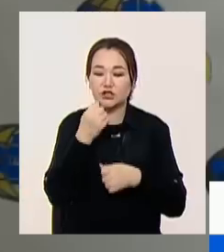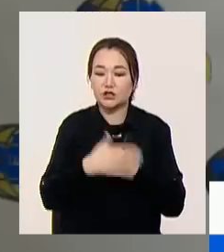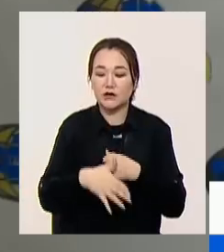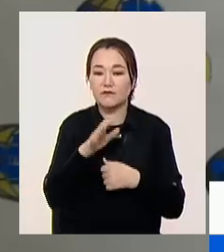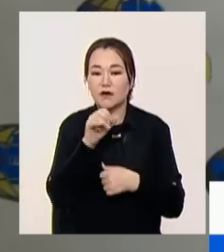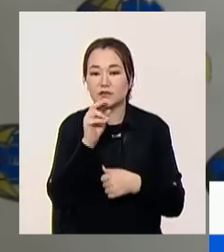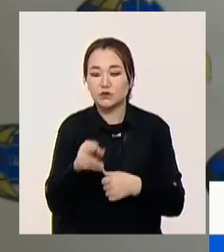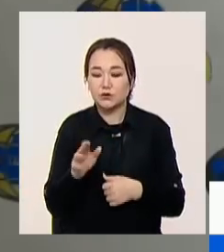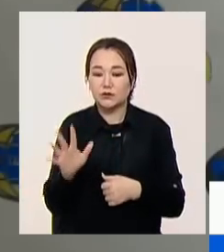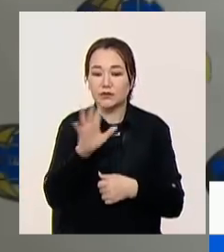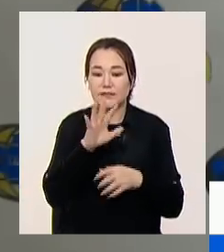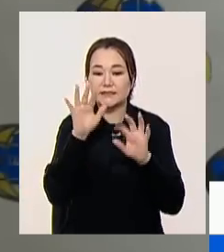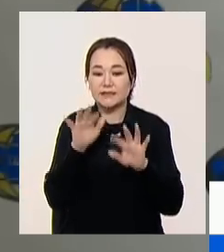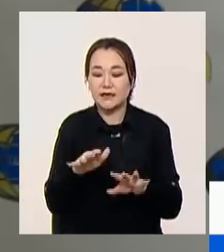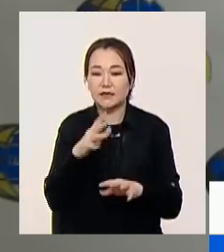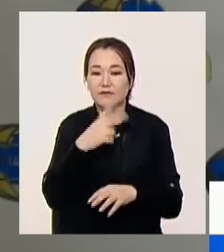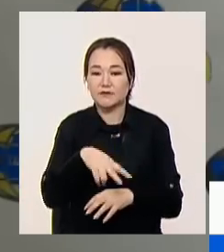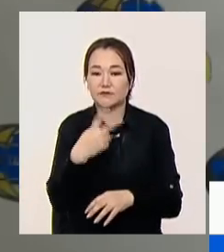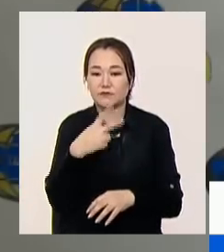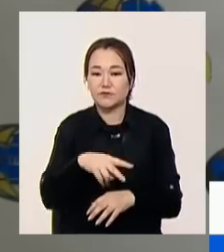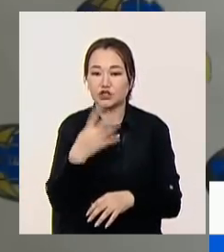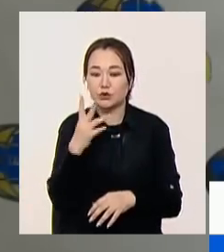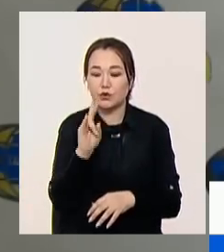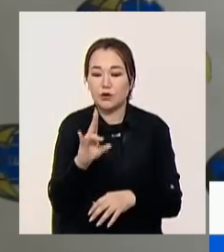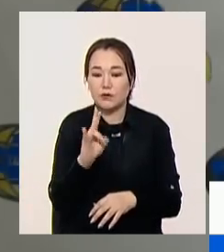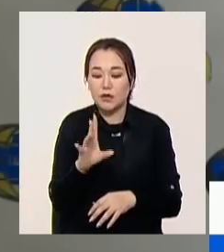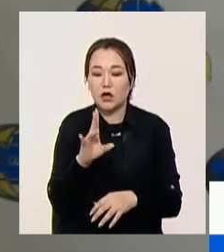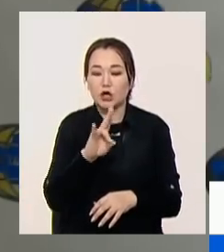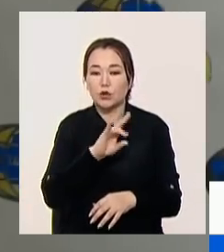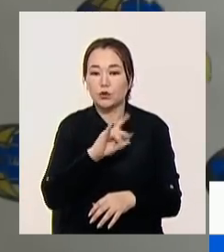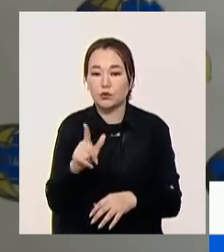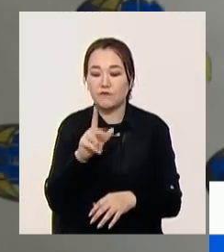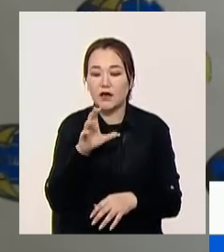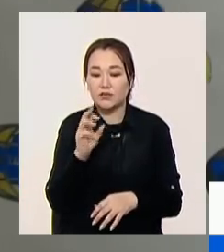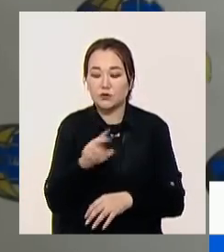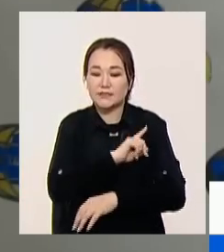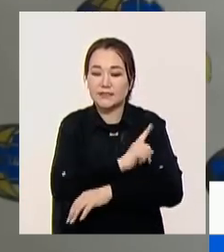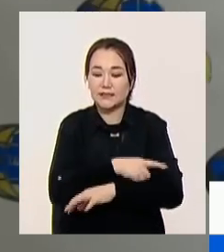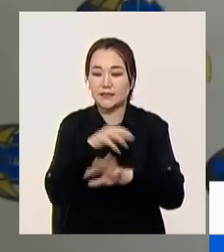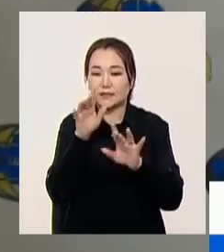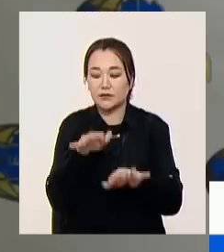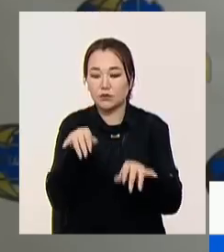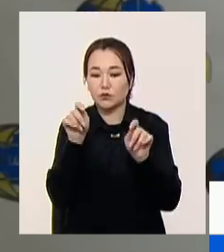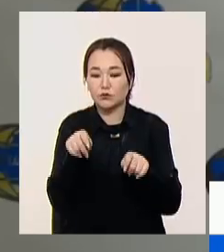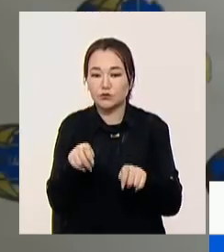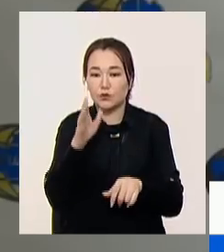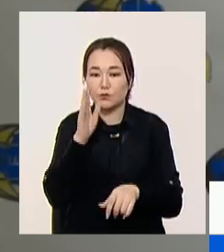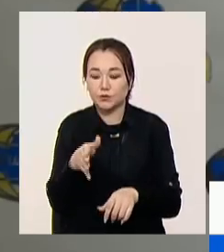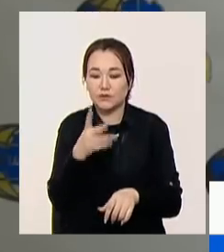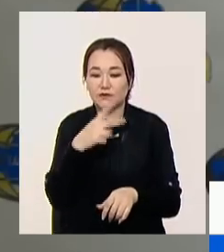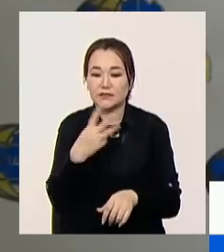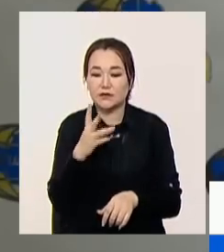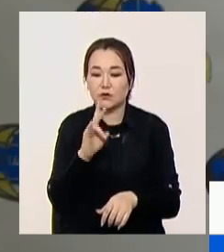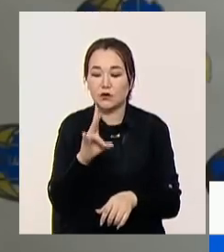восточных регионах в виде снега. 22-24 ноября на юго-востоке страны сильные осадки в виде дождя и снега.